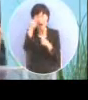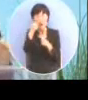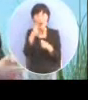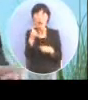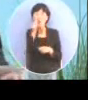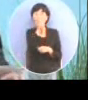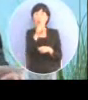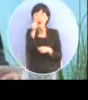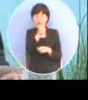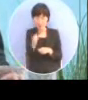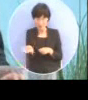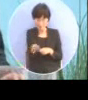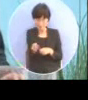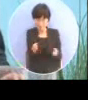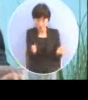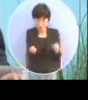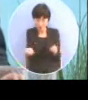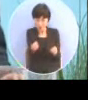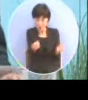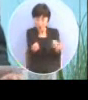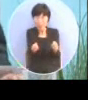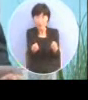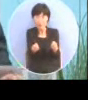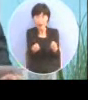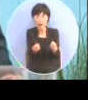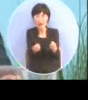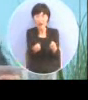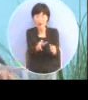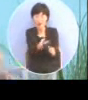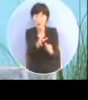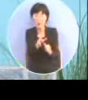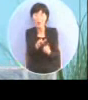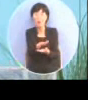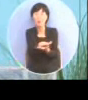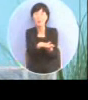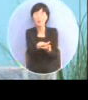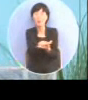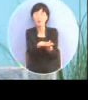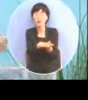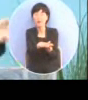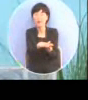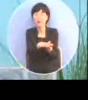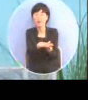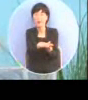Vậy thì nó vờn và làm cho lăn lộn trước mặt con mèo, có nghe nó lấy chân nó vờn.